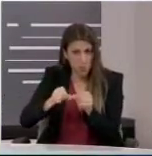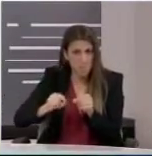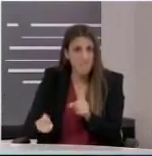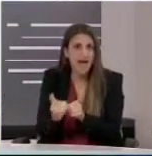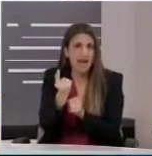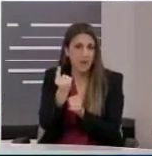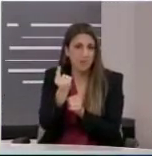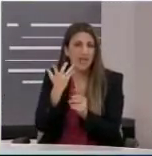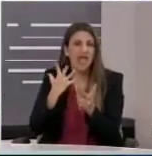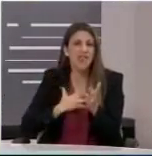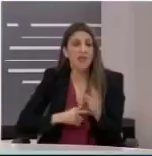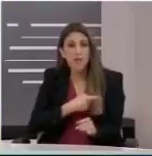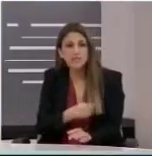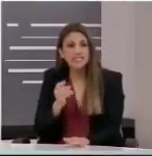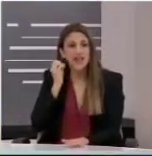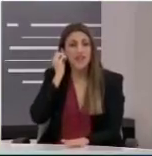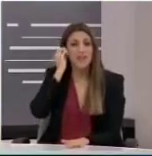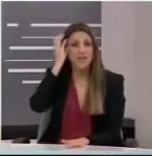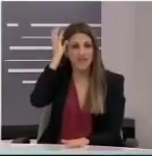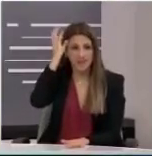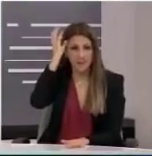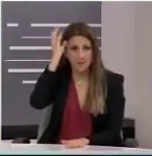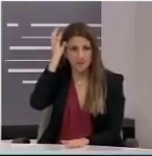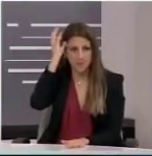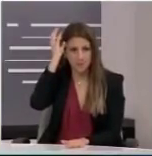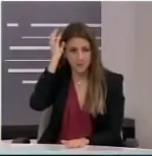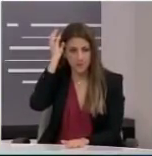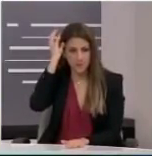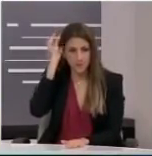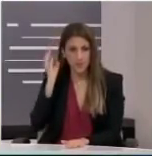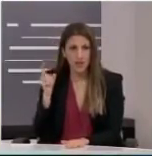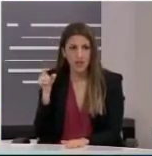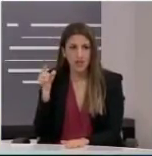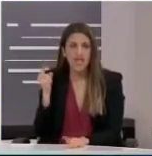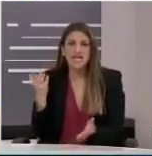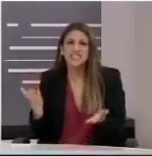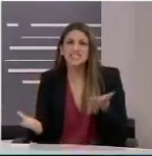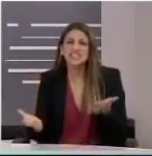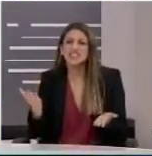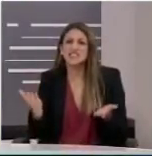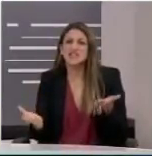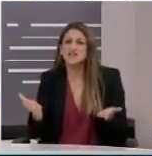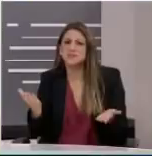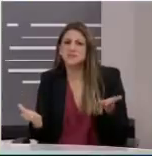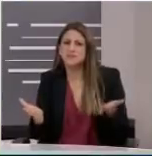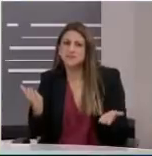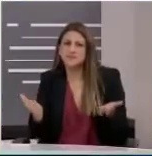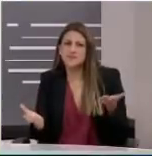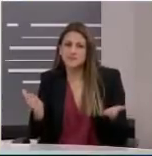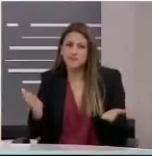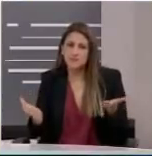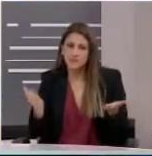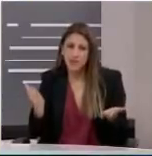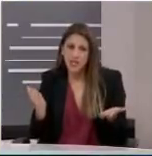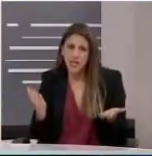Και θέλω να σας θυμίσω τι. Το γεγονός και τη σύγκριση, την αντιπαραβολή της